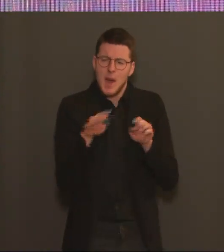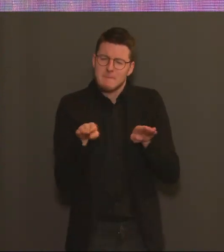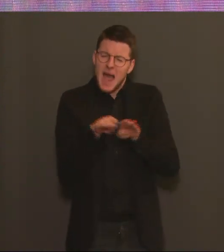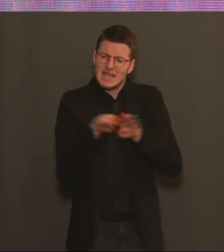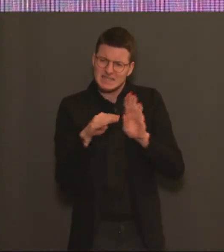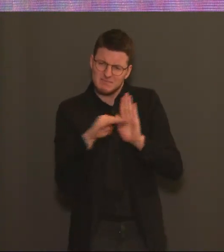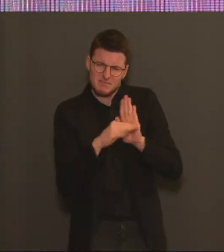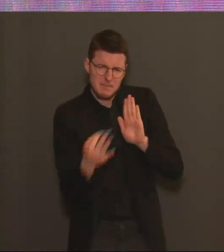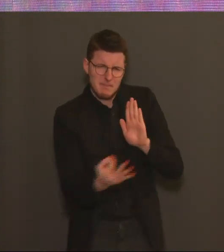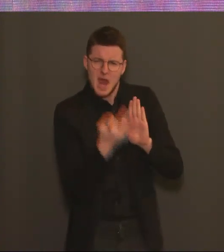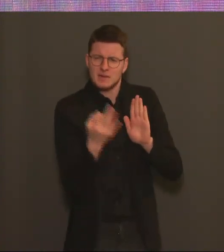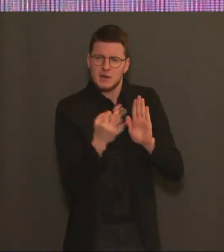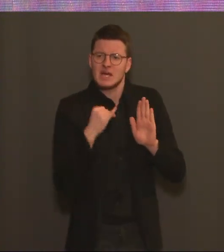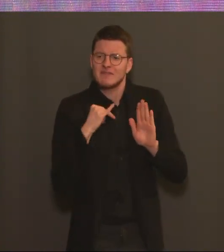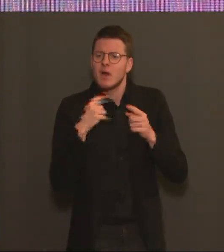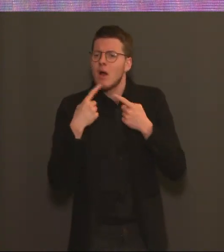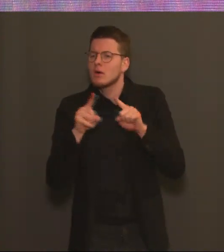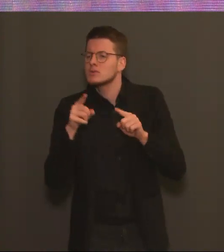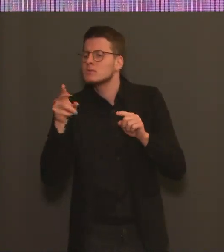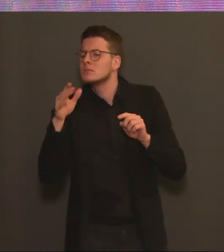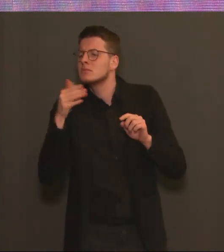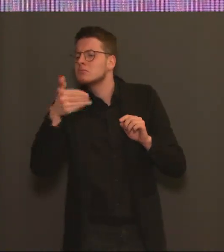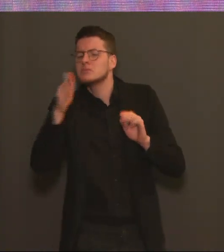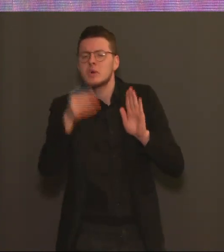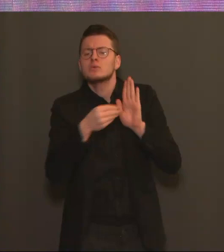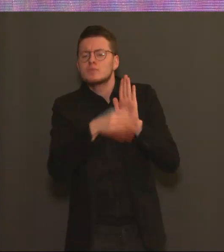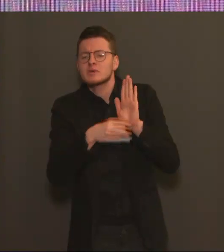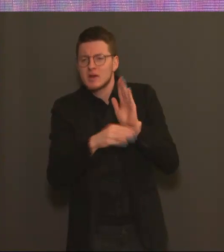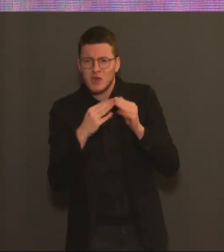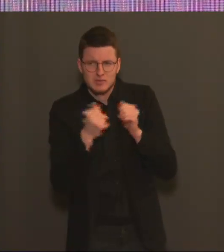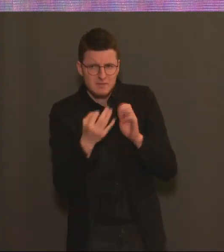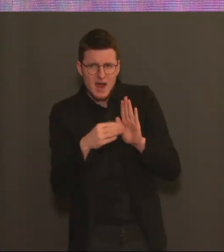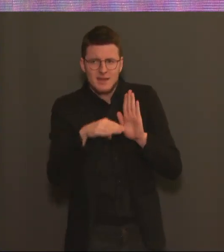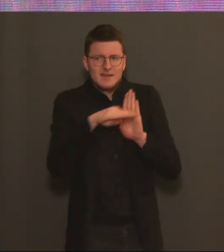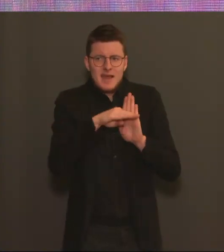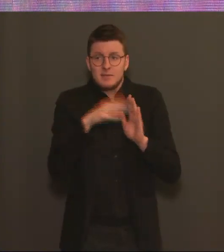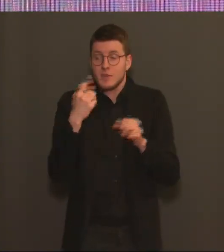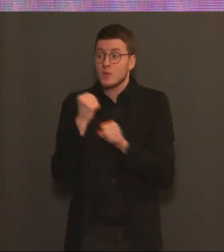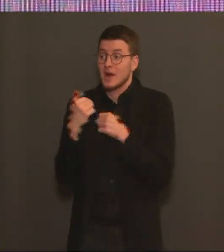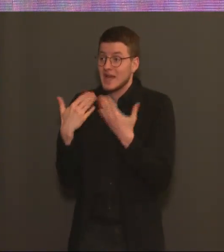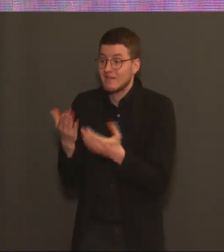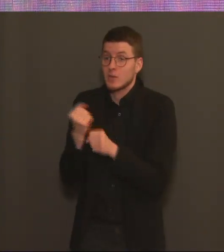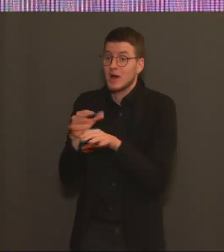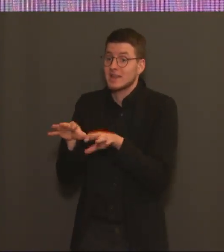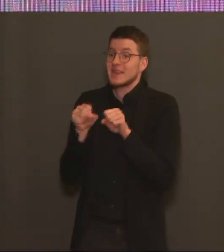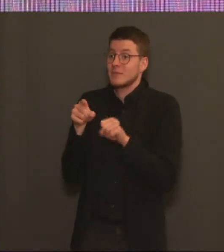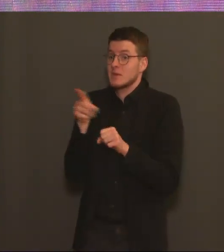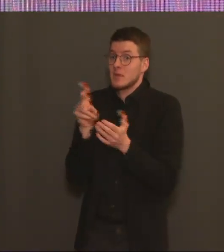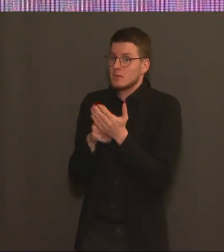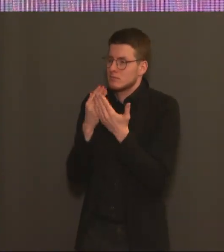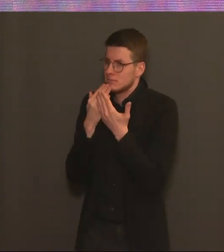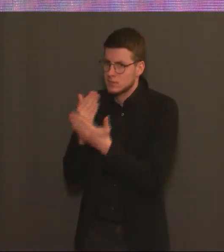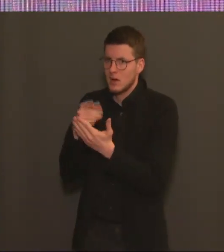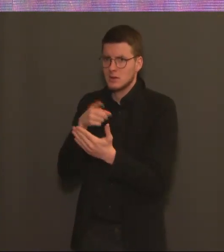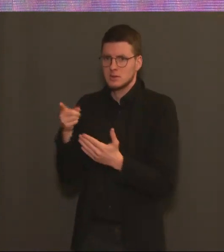laten. We willen daarom zowel de werkgevers als de werknemers nogmaals bedanken voor